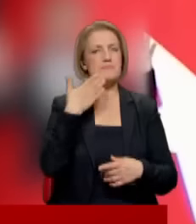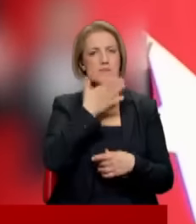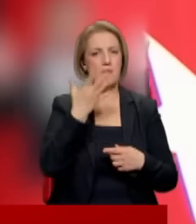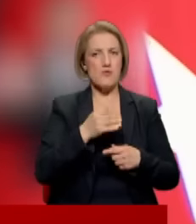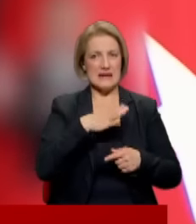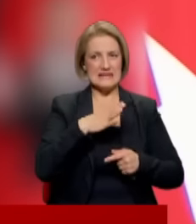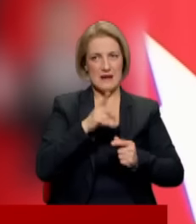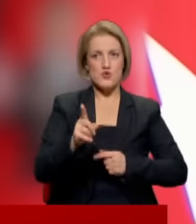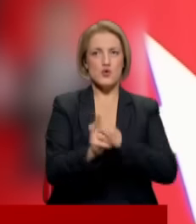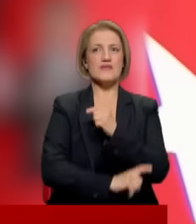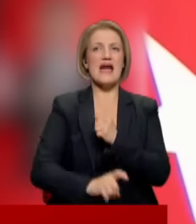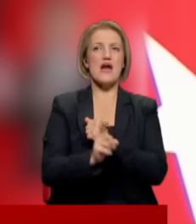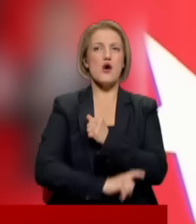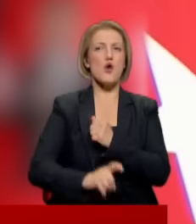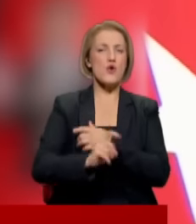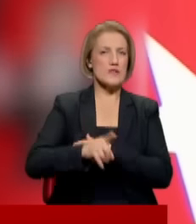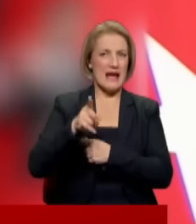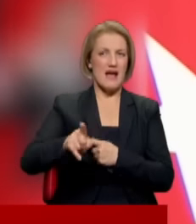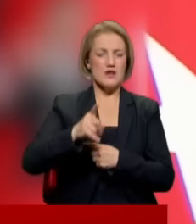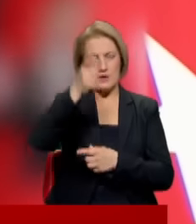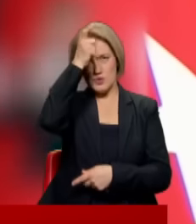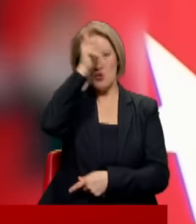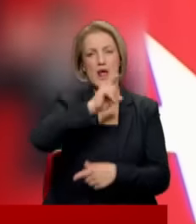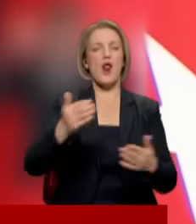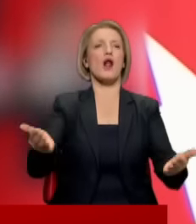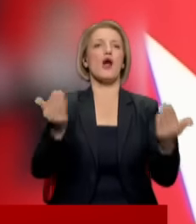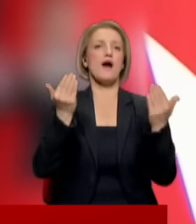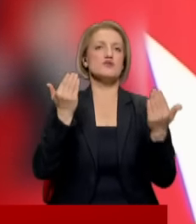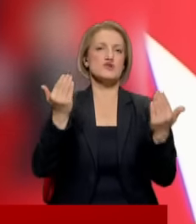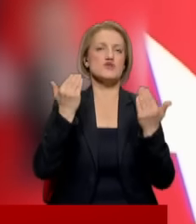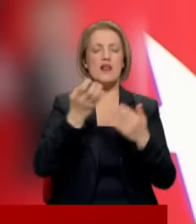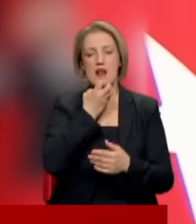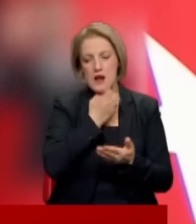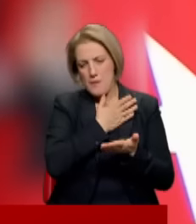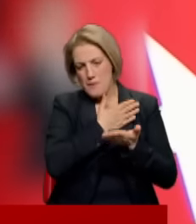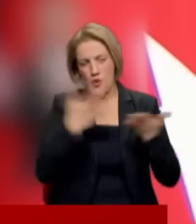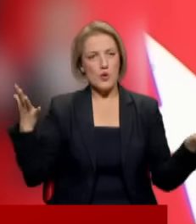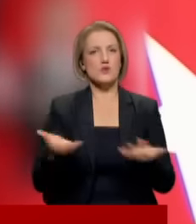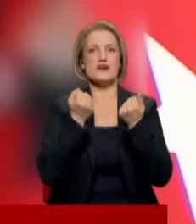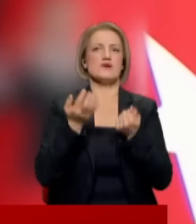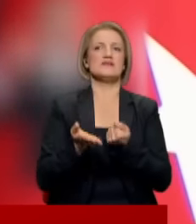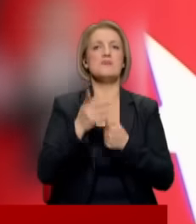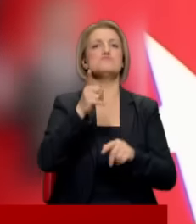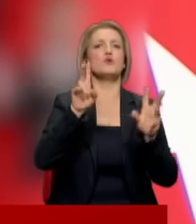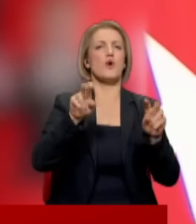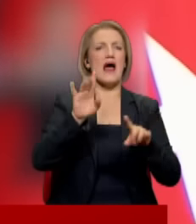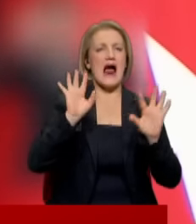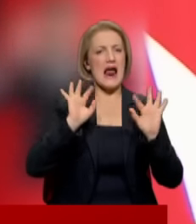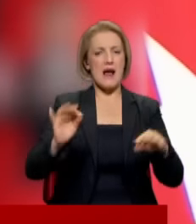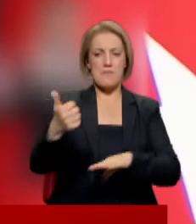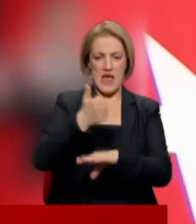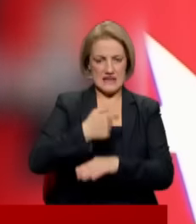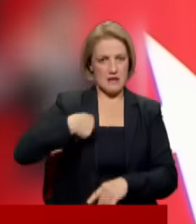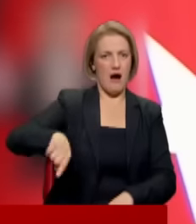bu terör kamb burundan ülkemizi İnşallah ebediyyen kurtaracağız bu konuda hem